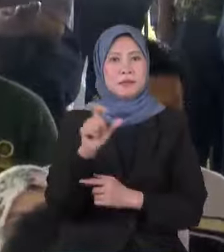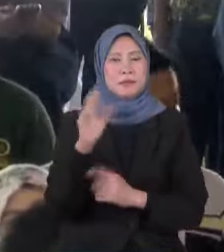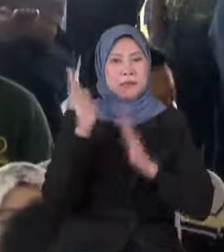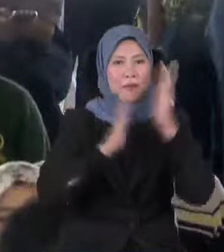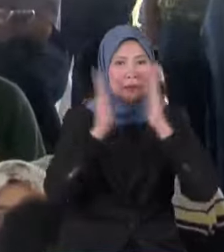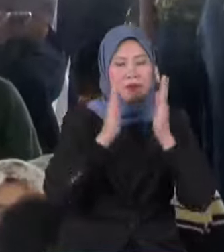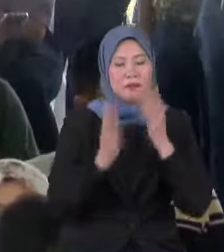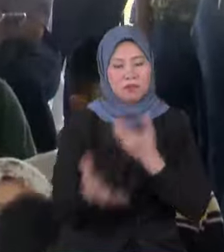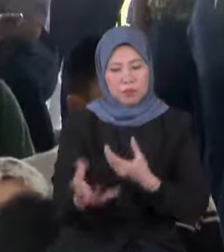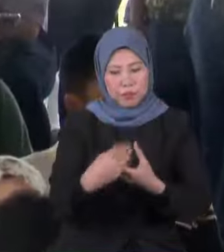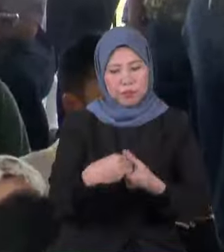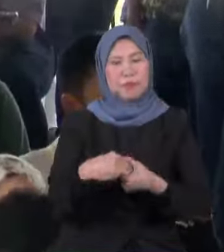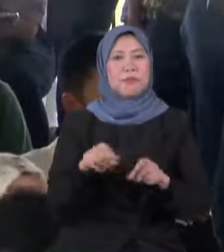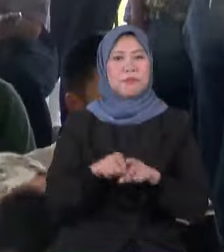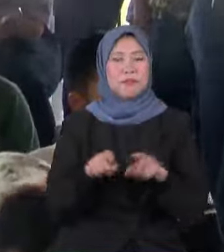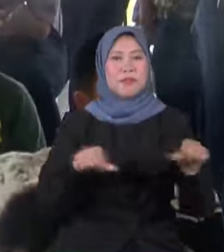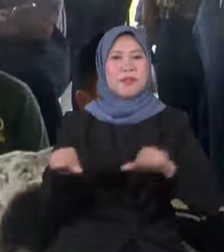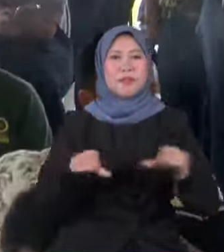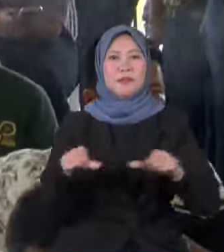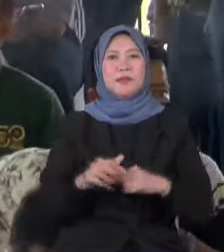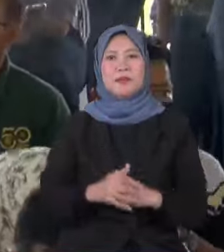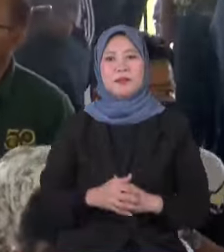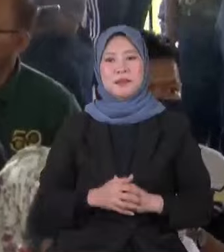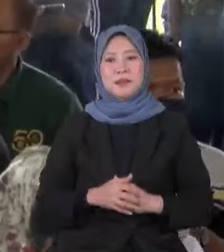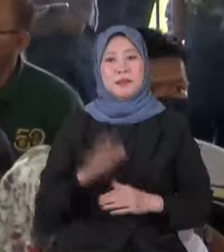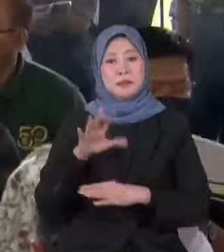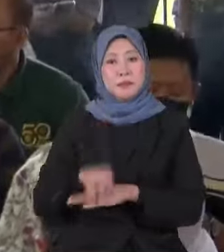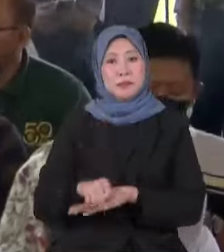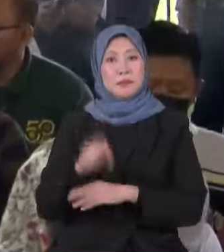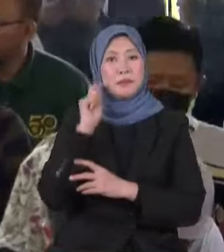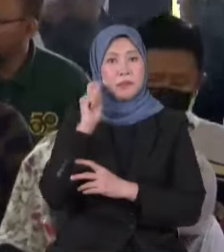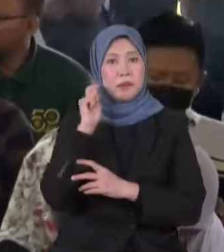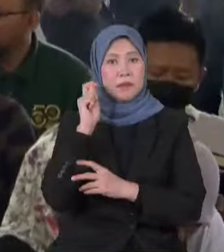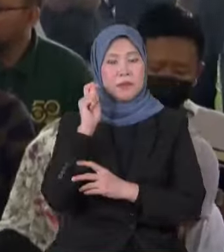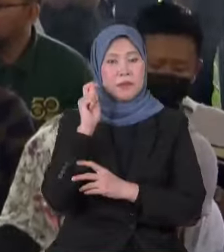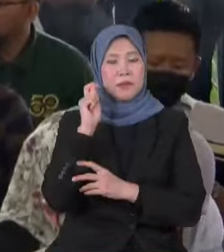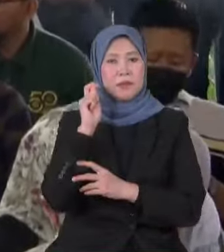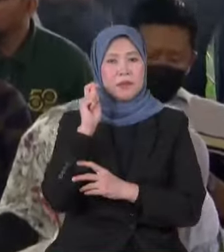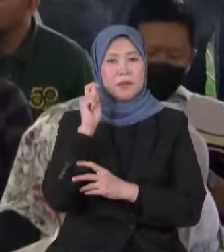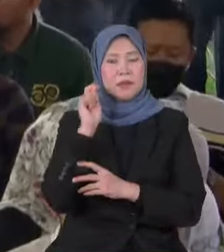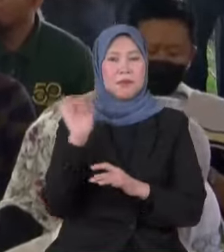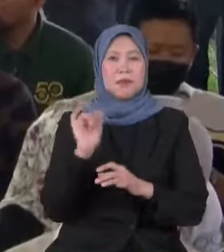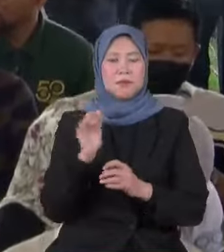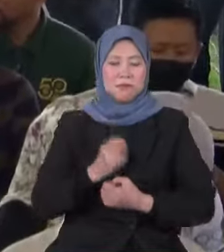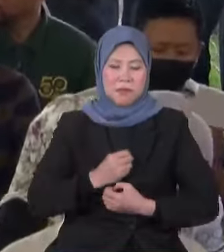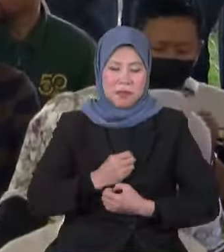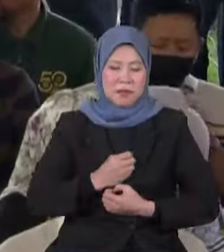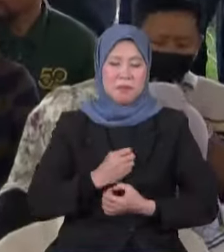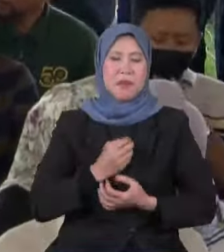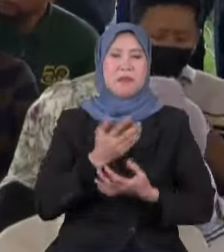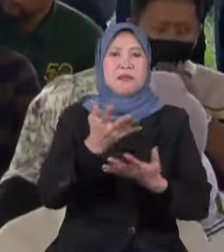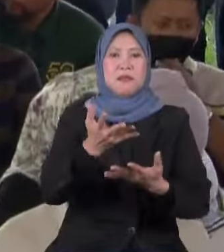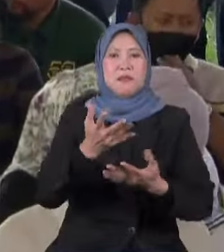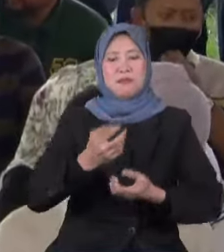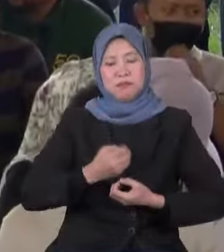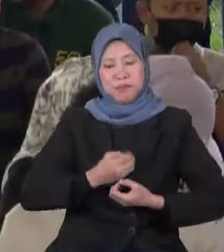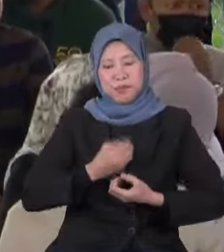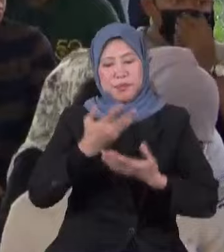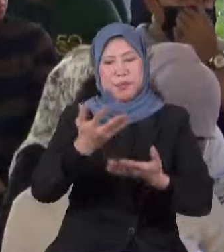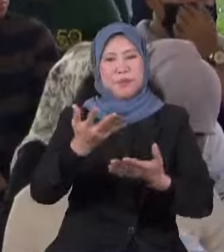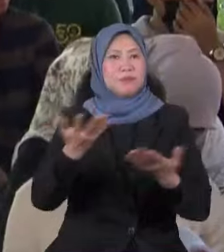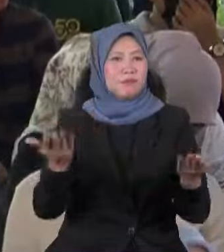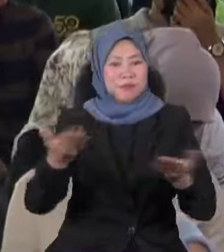Antara momen ataupun aktiviti malam tadi mengemuk kepada ekspresi orang Malaysia,